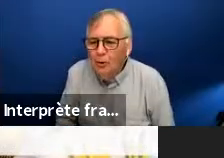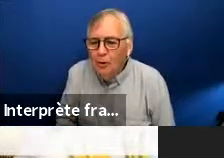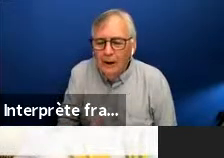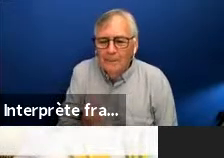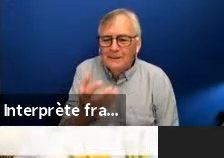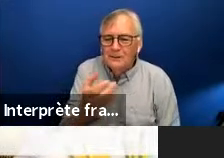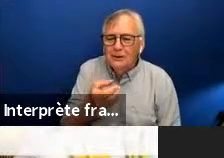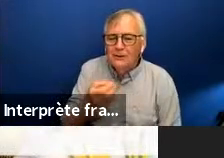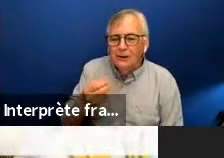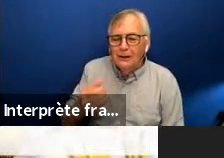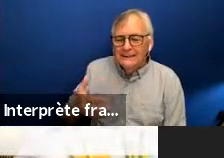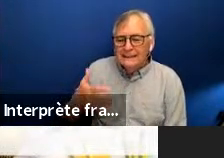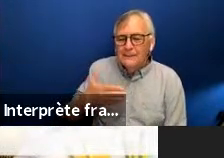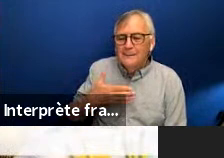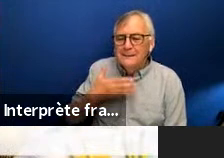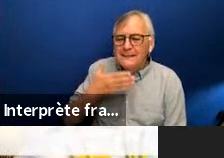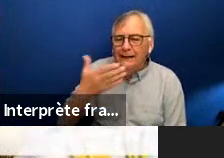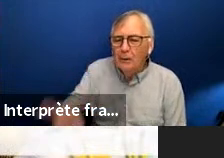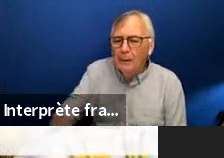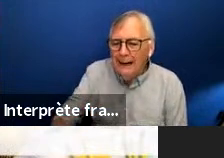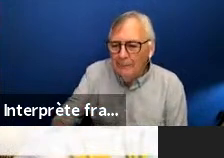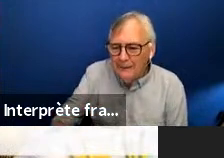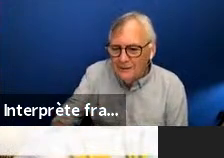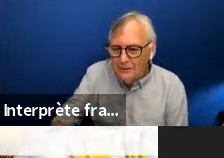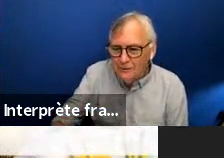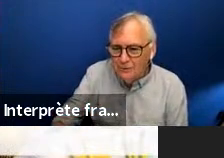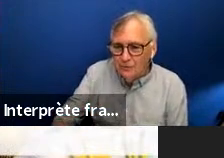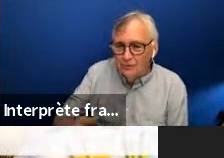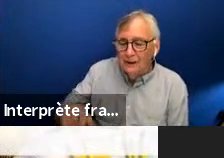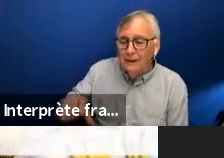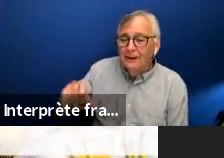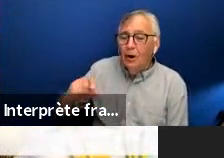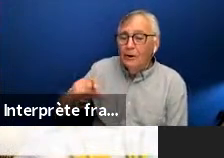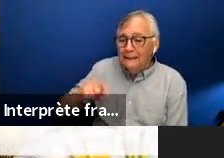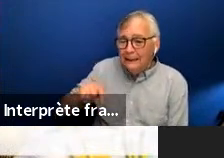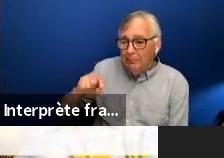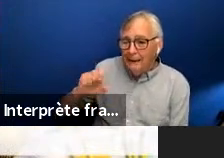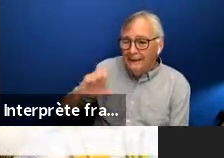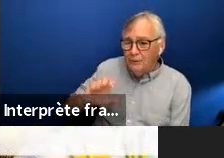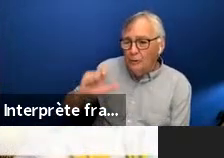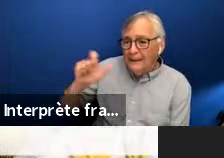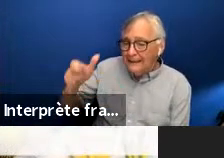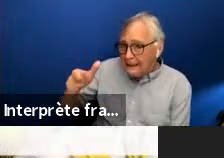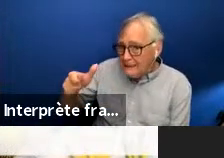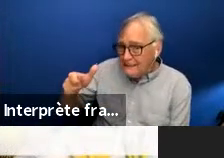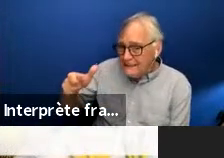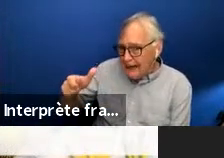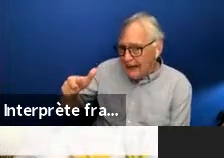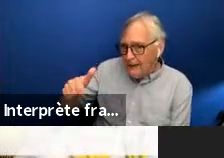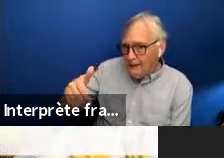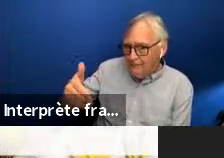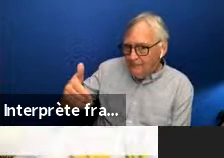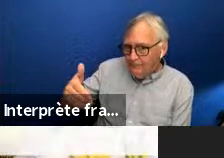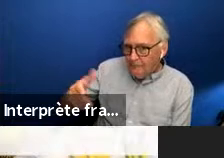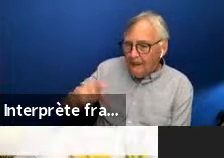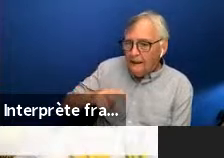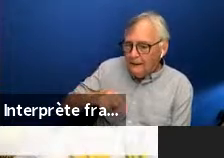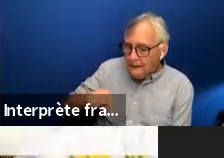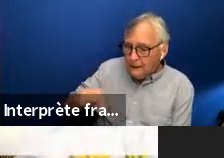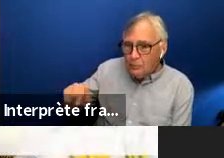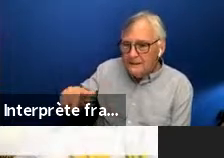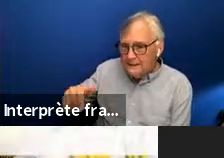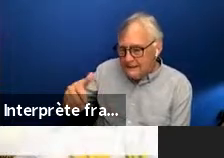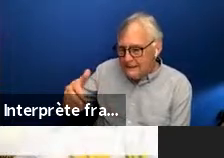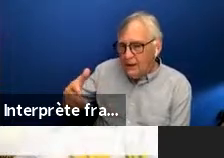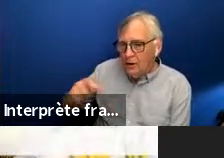Toujours mieux que la personne s'exprime directement à la personne sourde. Un interprète, c'est un intermédiaire